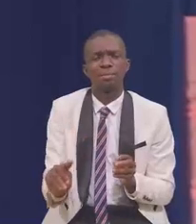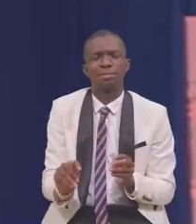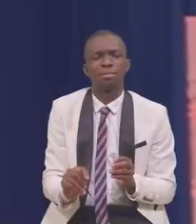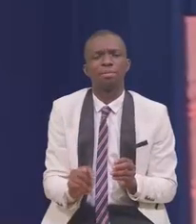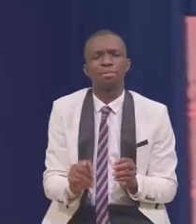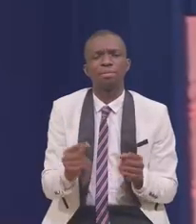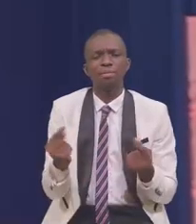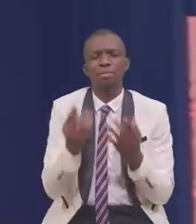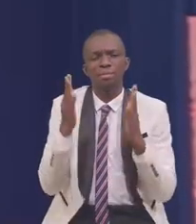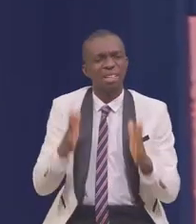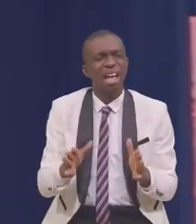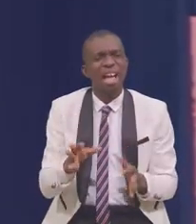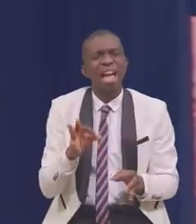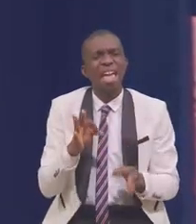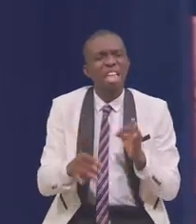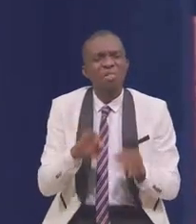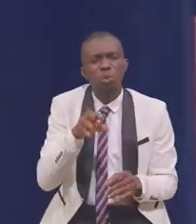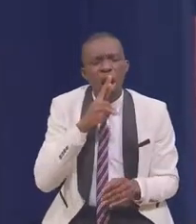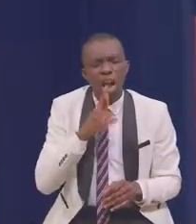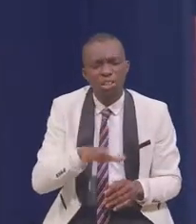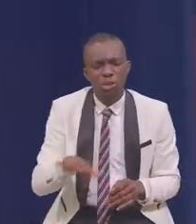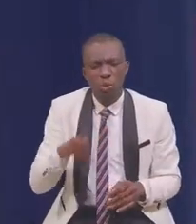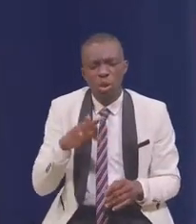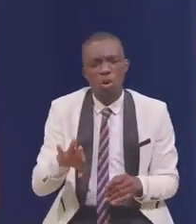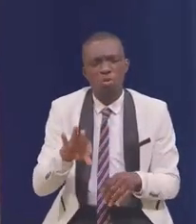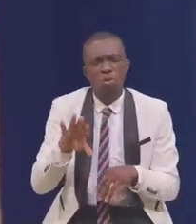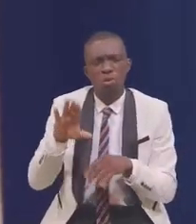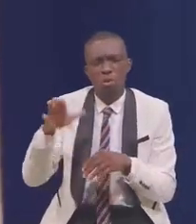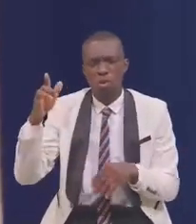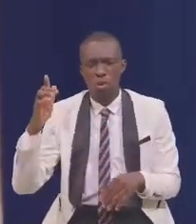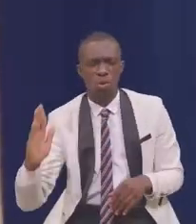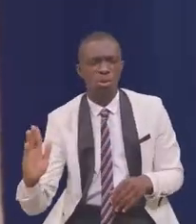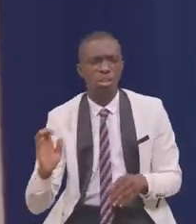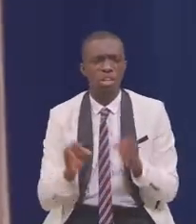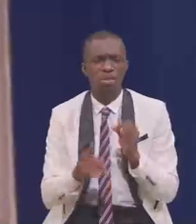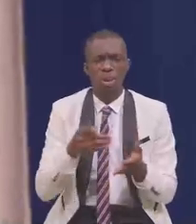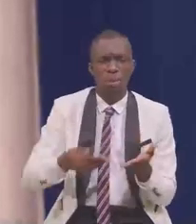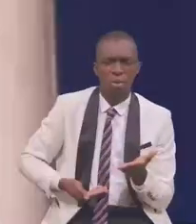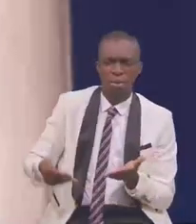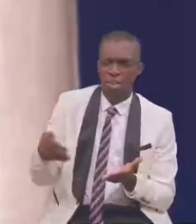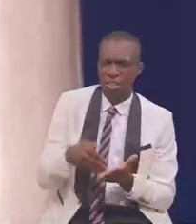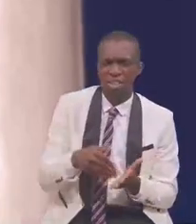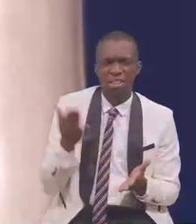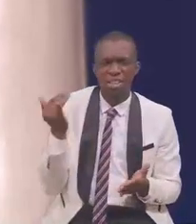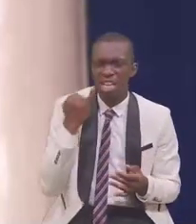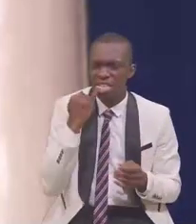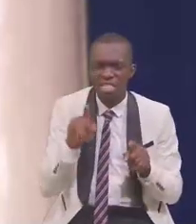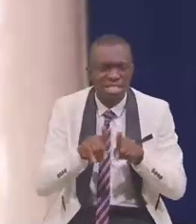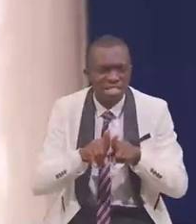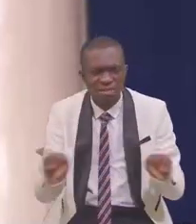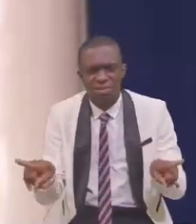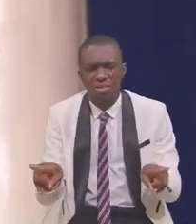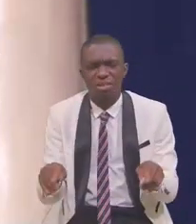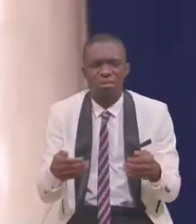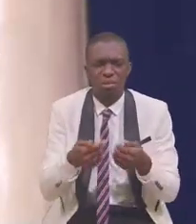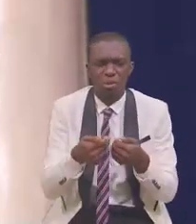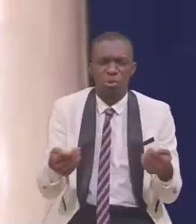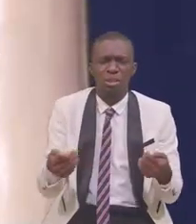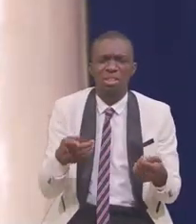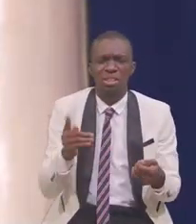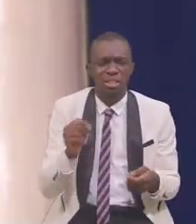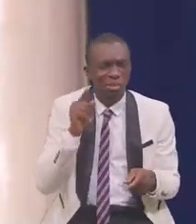Si nous sommes enfants de Dieu nés de nouveau, il y a eu une grande distinction, une grande différence entre le croyant et l'incroyant. C'est